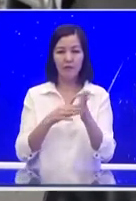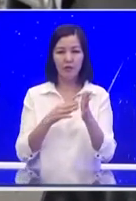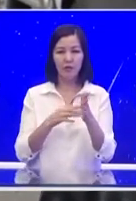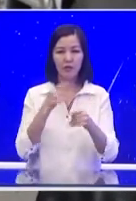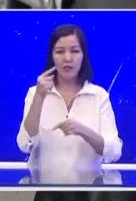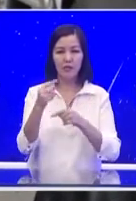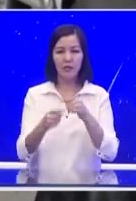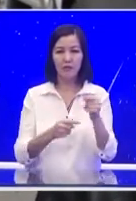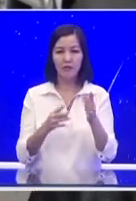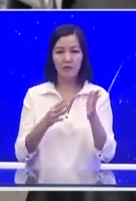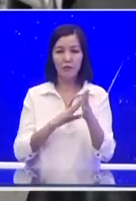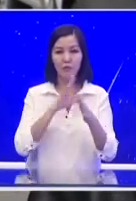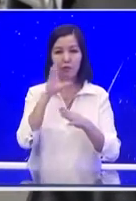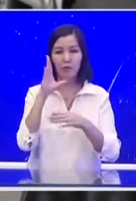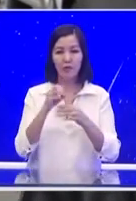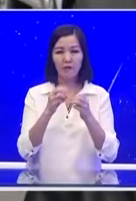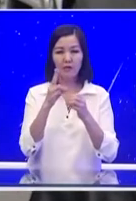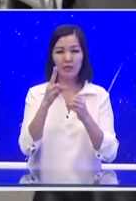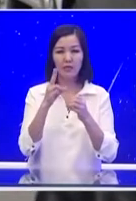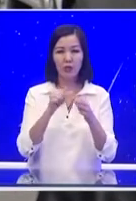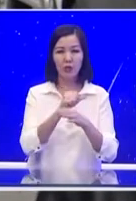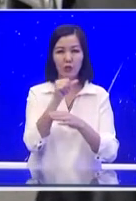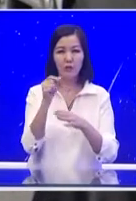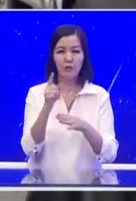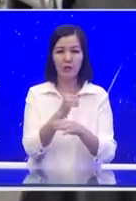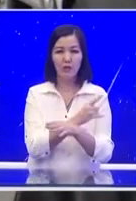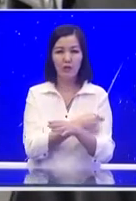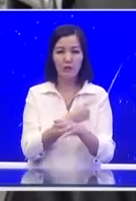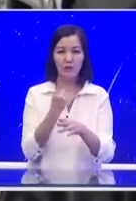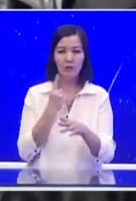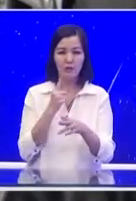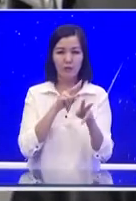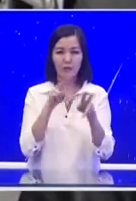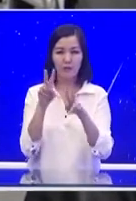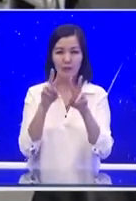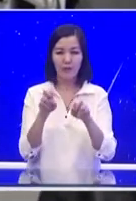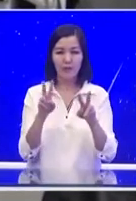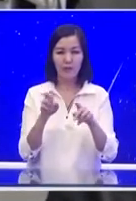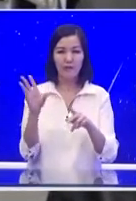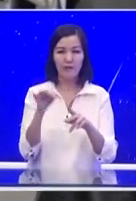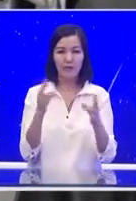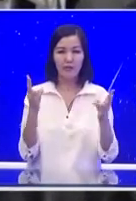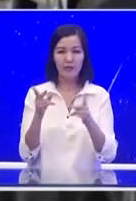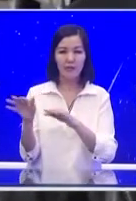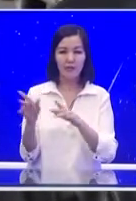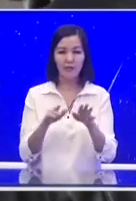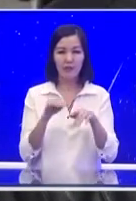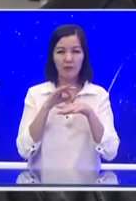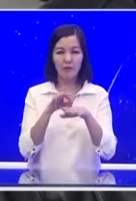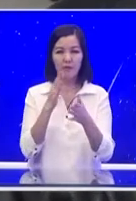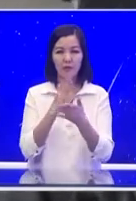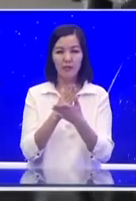следующего 8 утра, по 12 часов стоят в данный момент сейчас наши все сотрудники. Проводятся все необходимые мероприятия